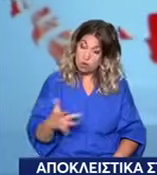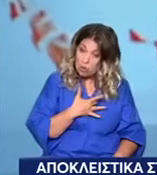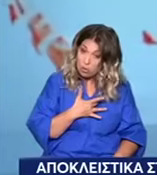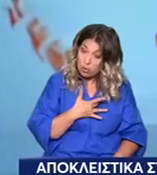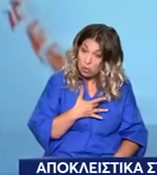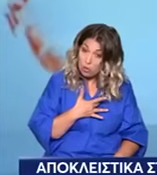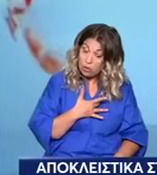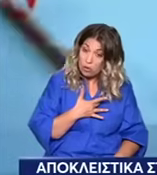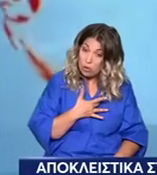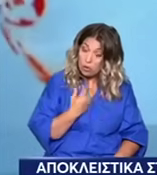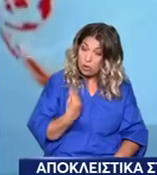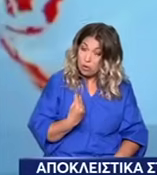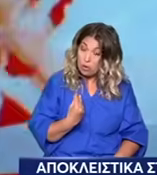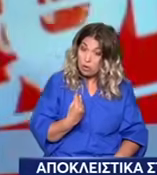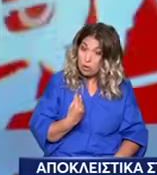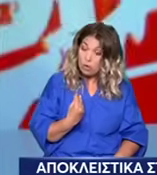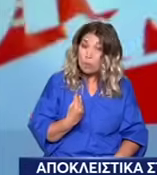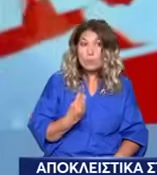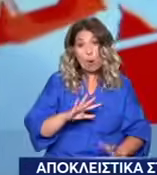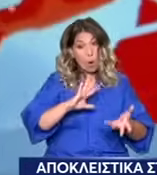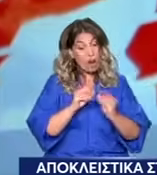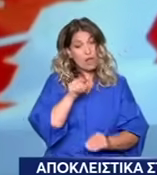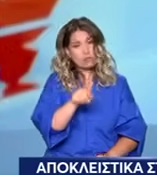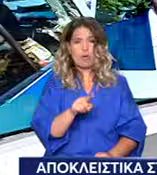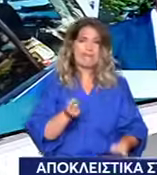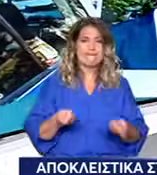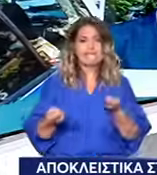κλειδί μέσα στο σπίτι μου. Και θεωρώ ότι ο ρόλος του είναι